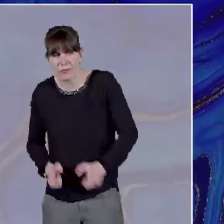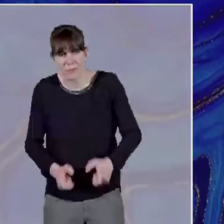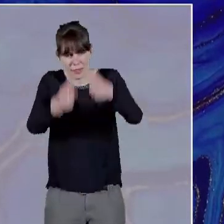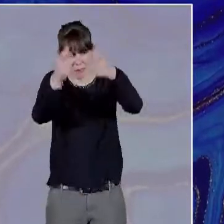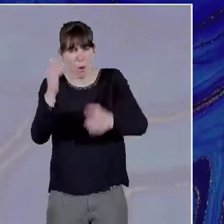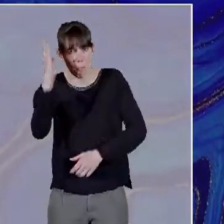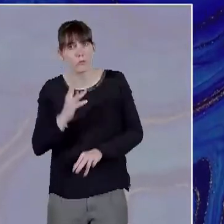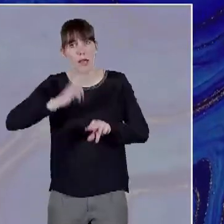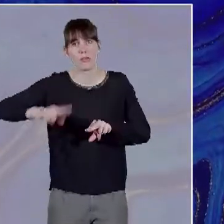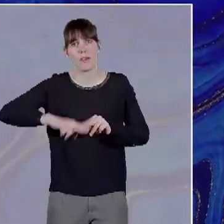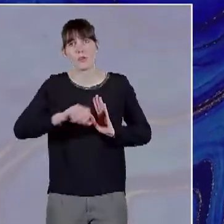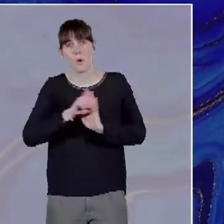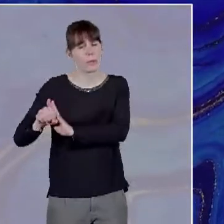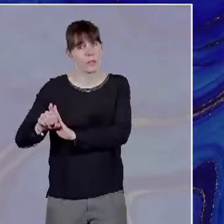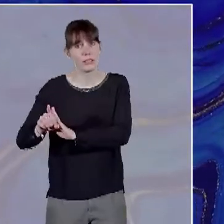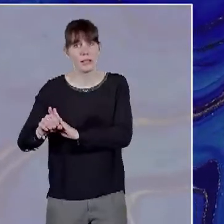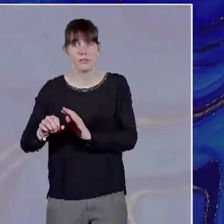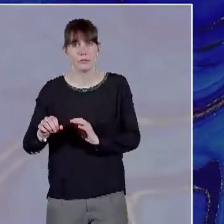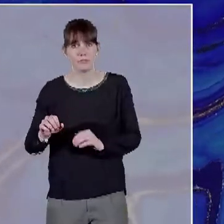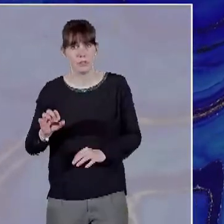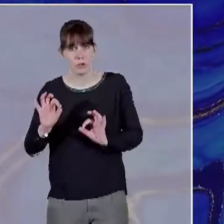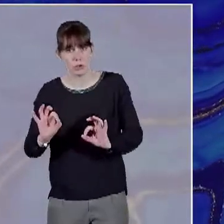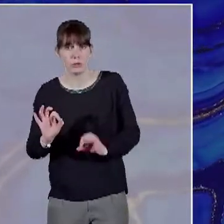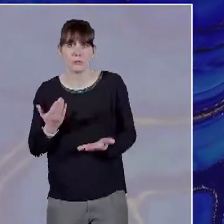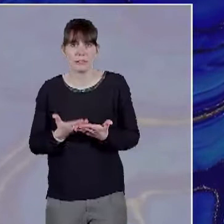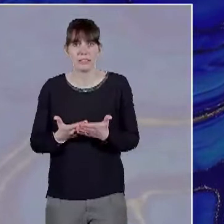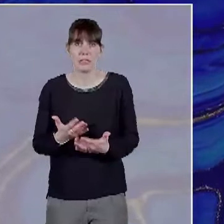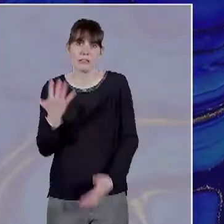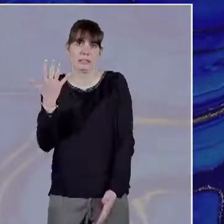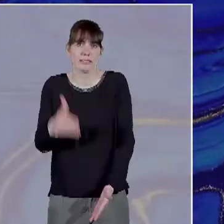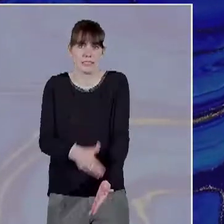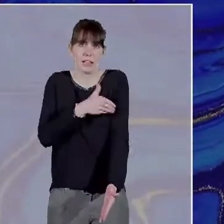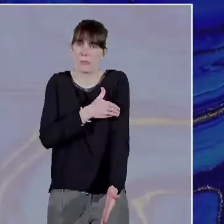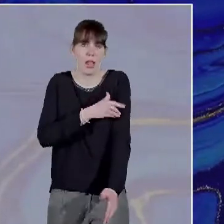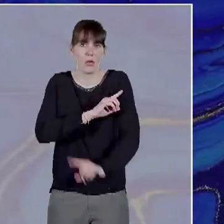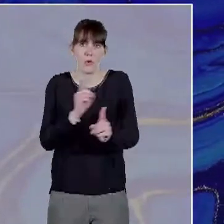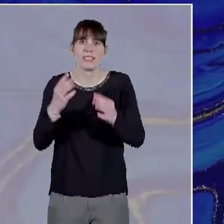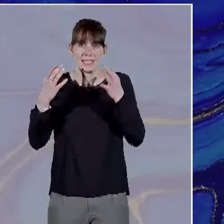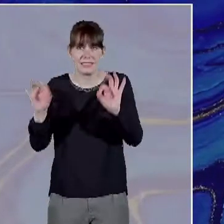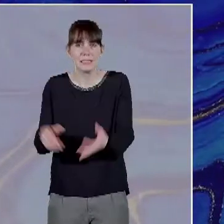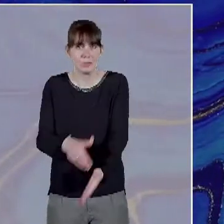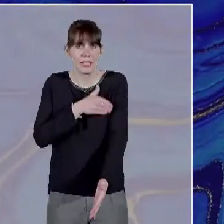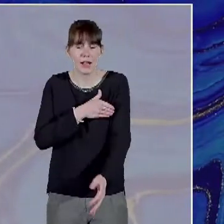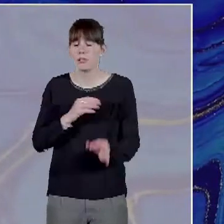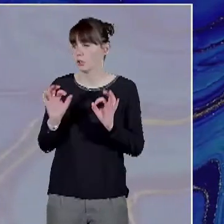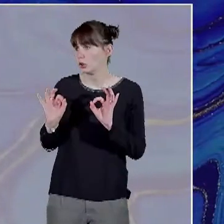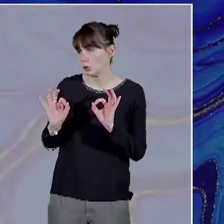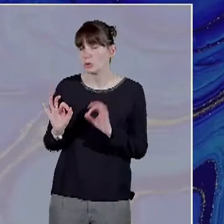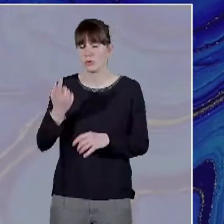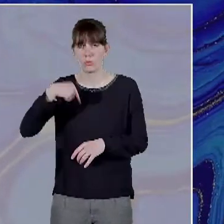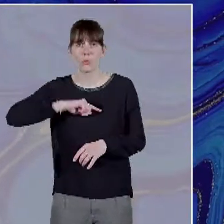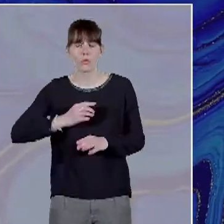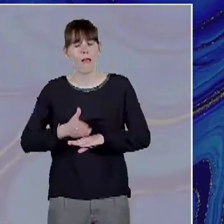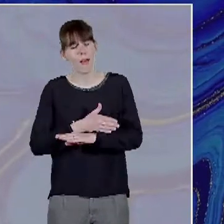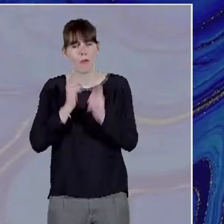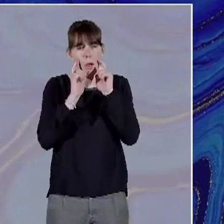ont été identifiés, au lieu du milliard prévu par le plan de relance. Et donc... Nous, on a identifié, évidemment,